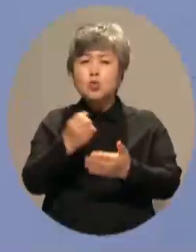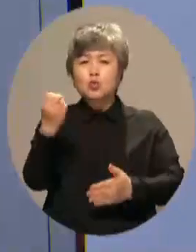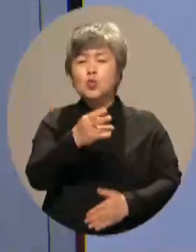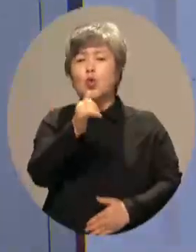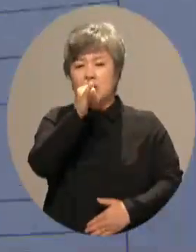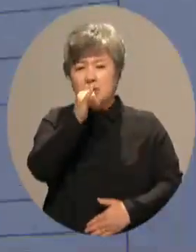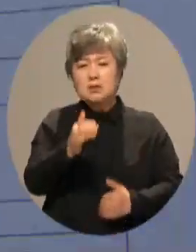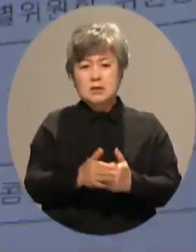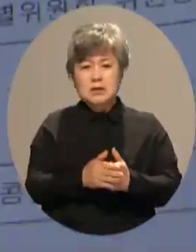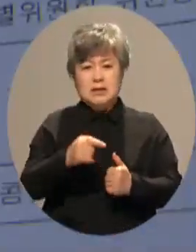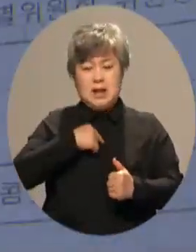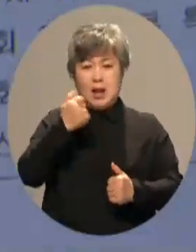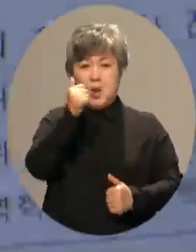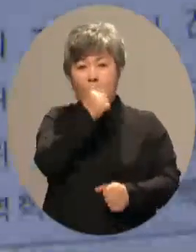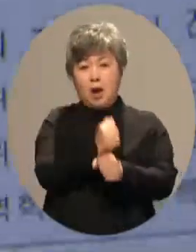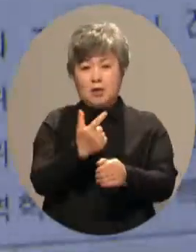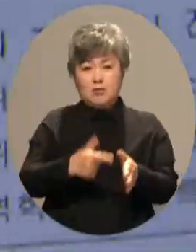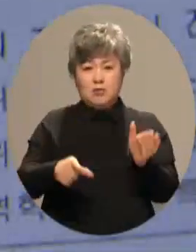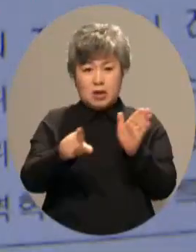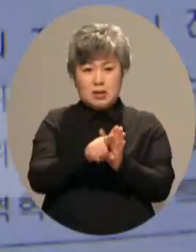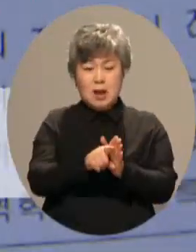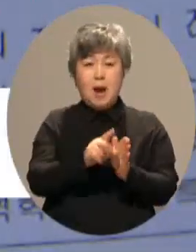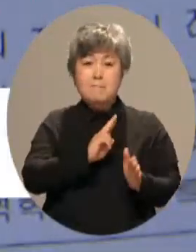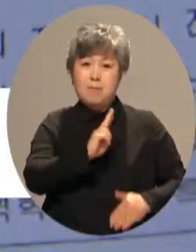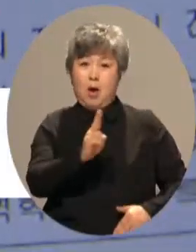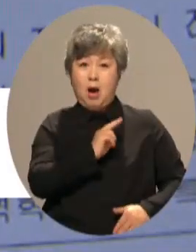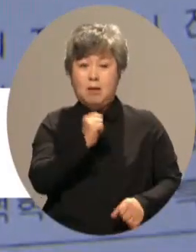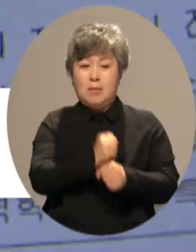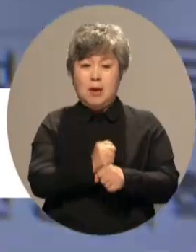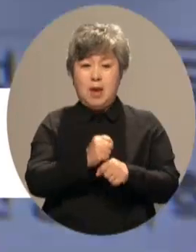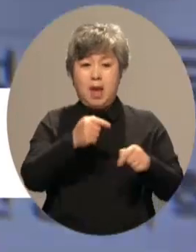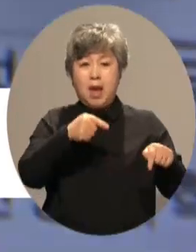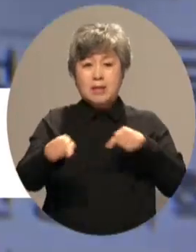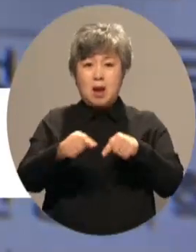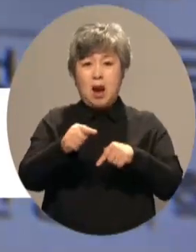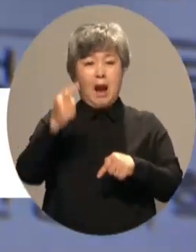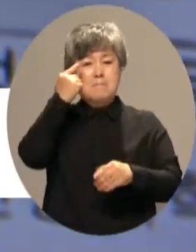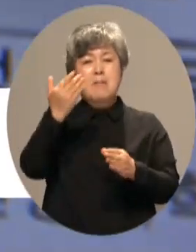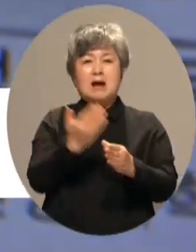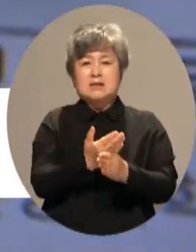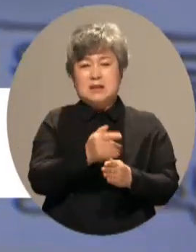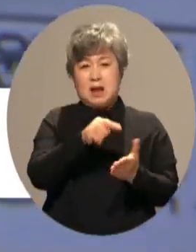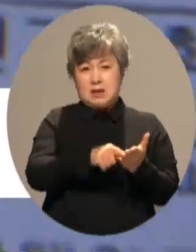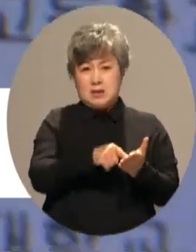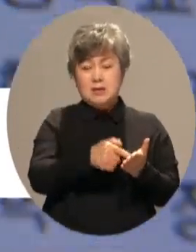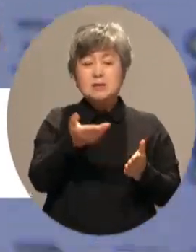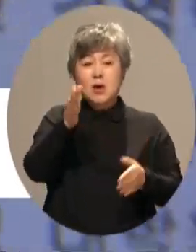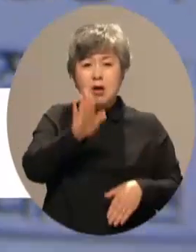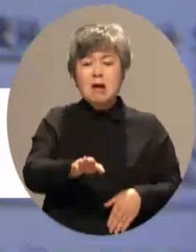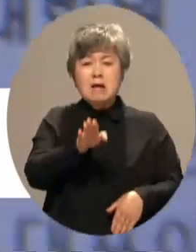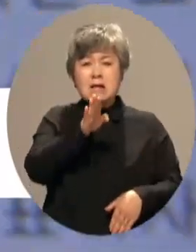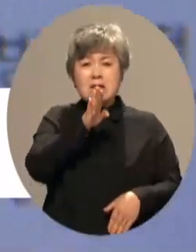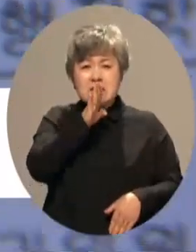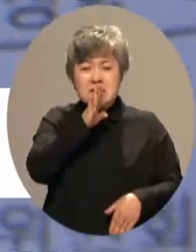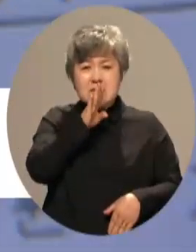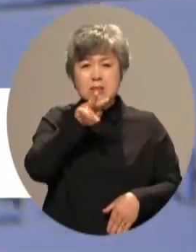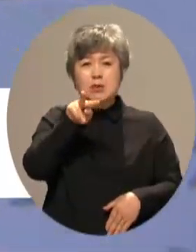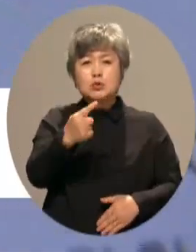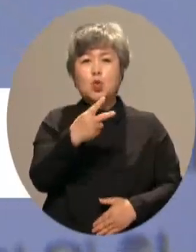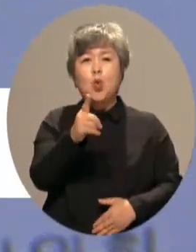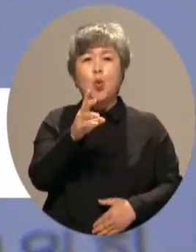있습니다 자신을 소개하기 위해 배포한 명함에는 행정학 박사라고 표기되어 있지만 실제로는 소방행정학의